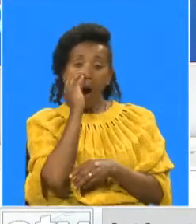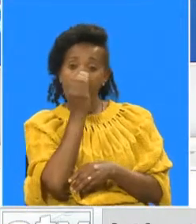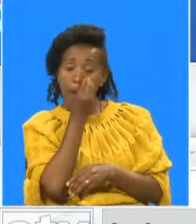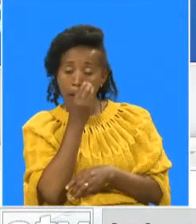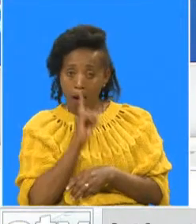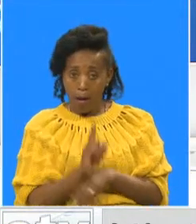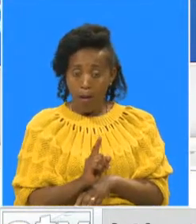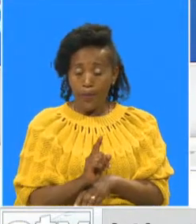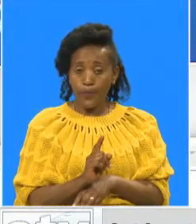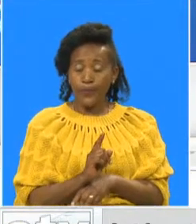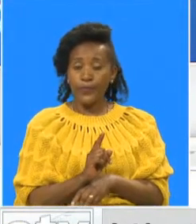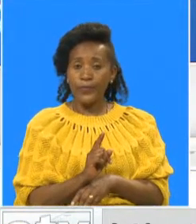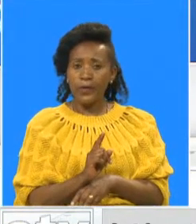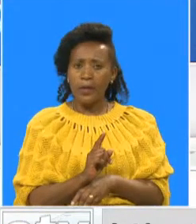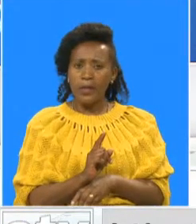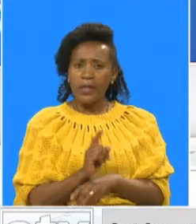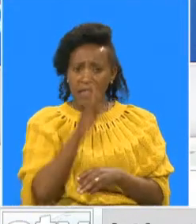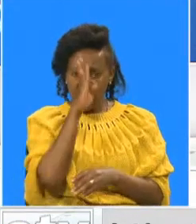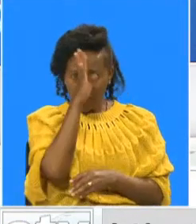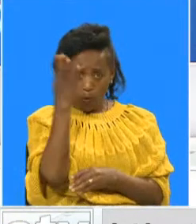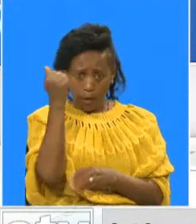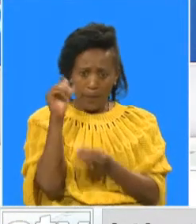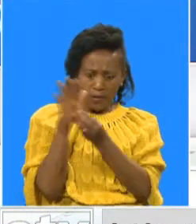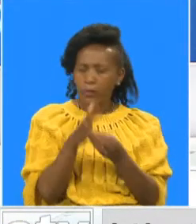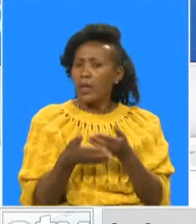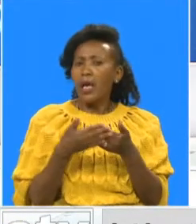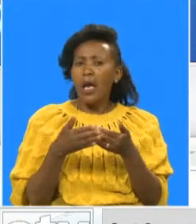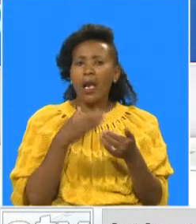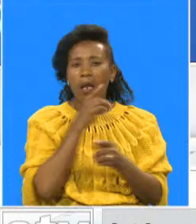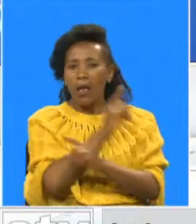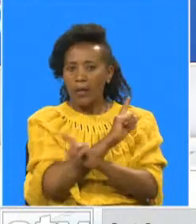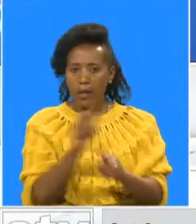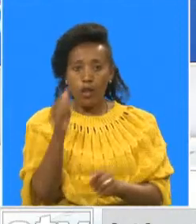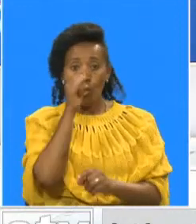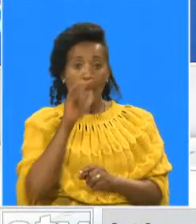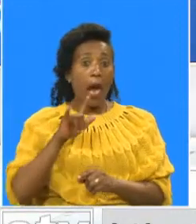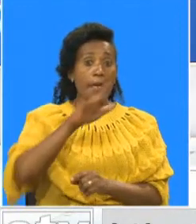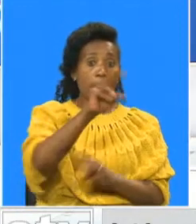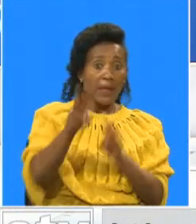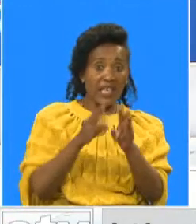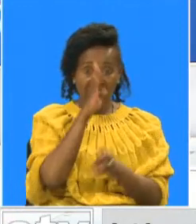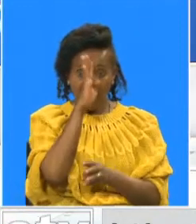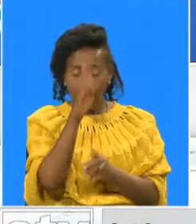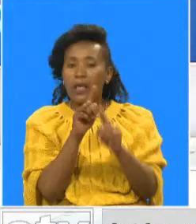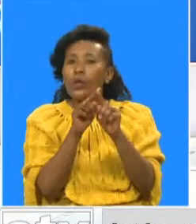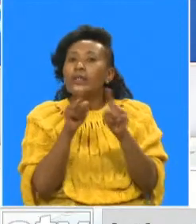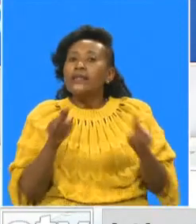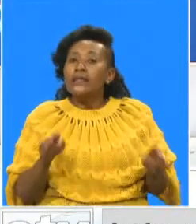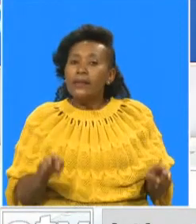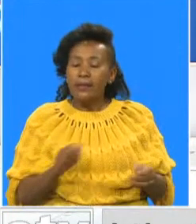አምራቾች ተፈጥሮ የነበረው ተጽኖ ቀላል አይደለም። ኢትዮጵያ አየር መንገድ ላይም የተፈጠረው ግን